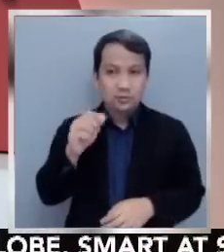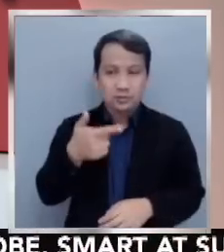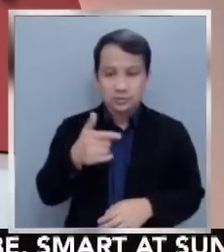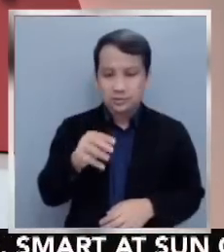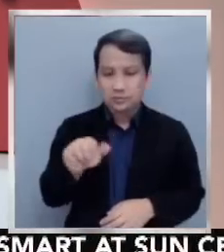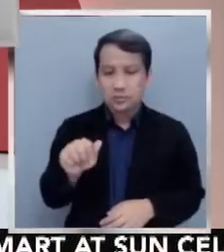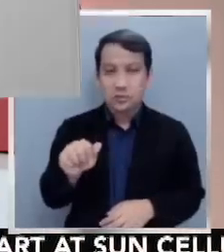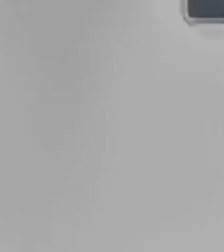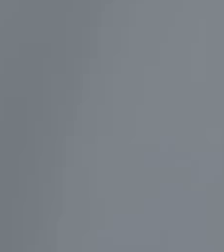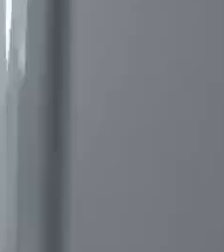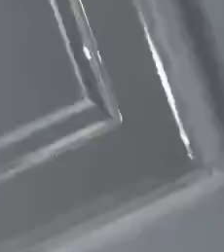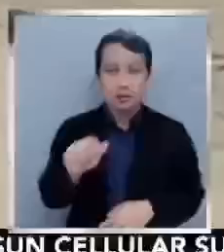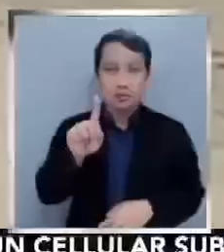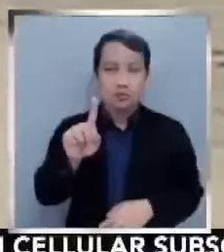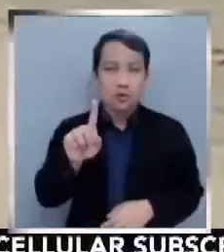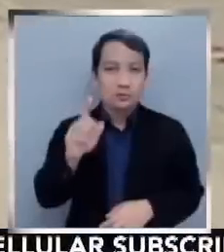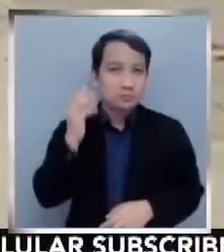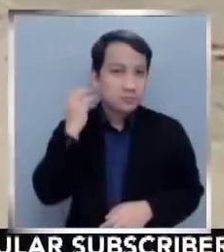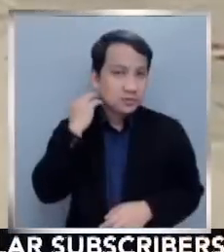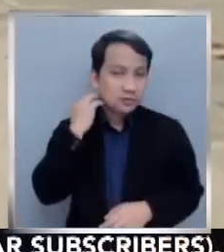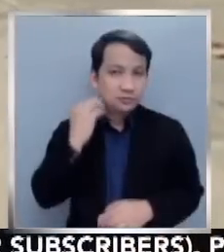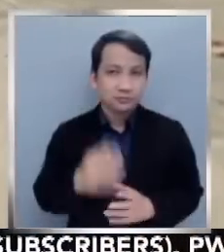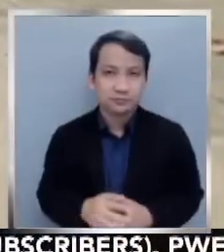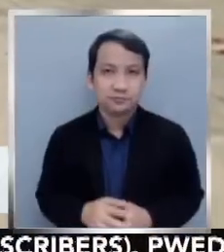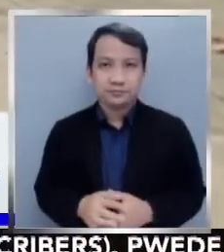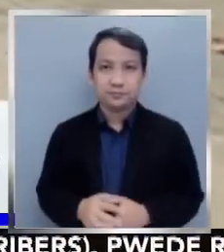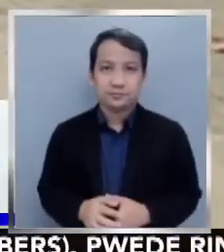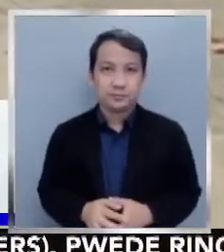TV, One Mindanao.